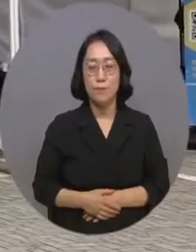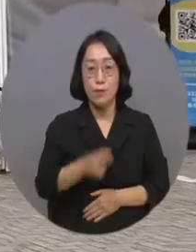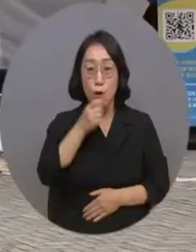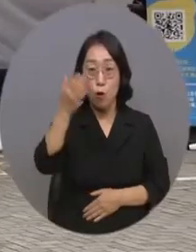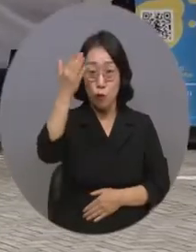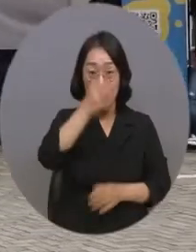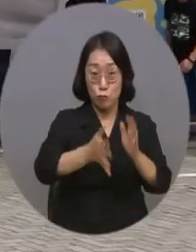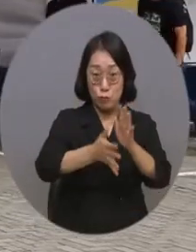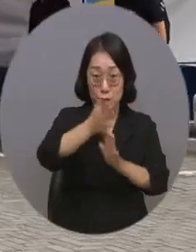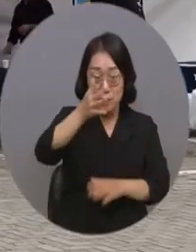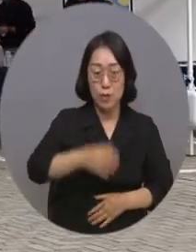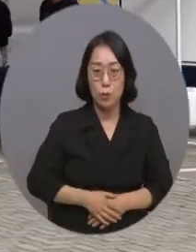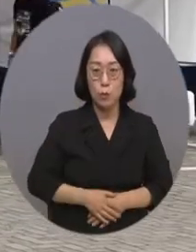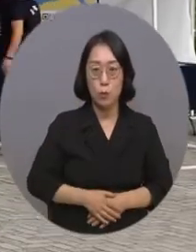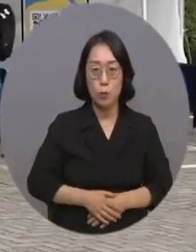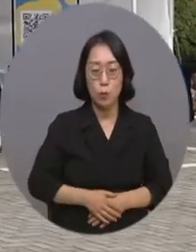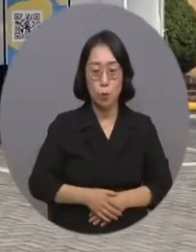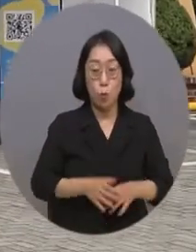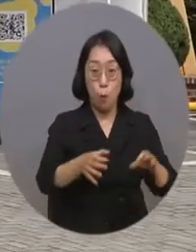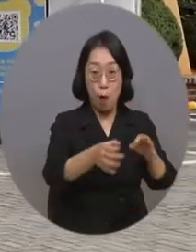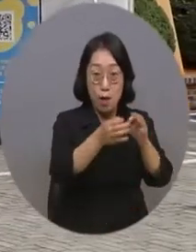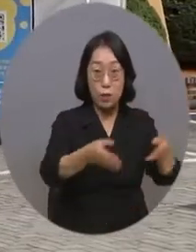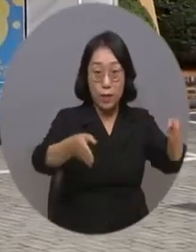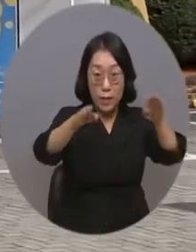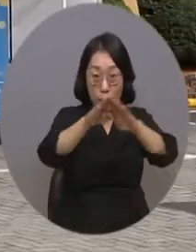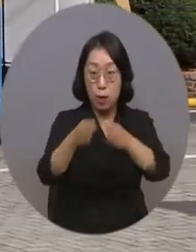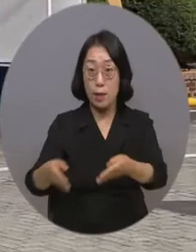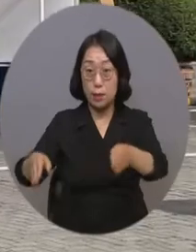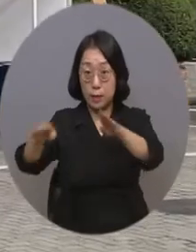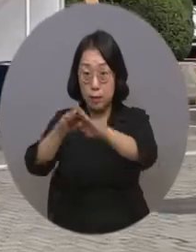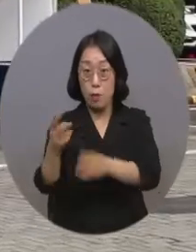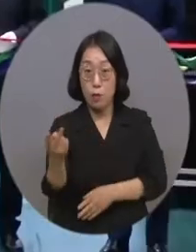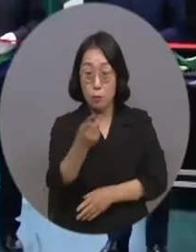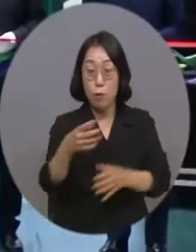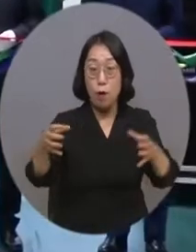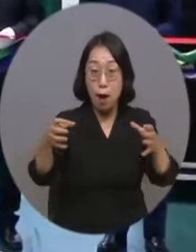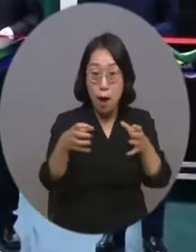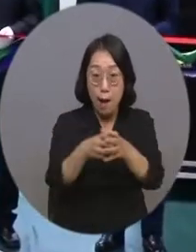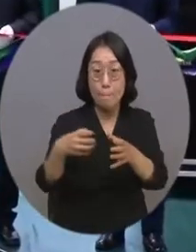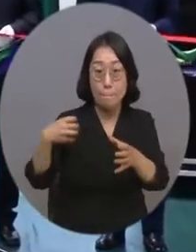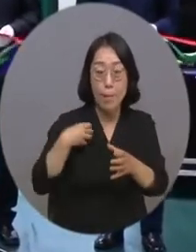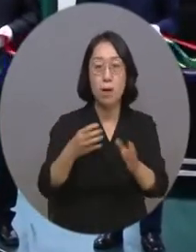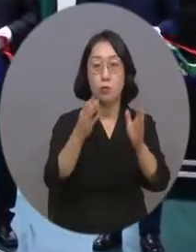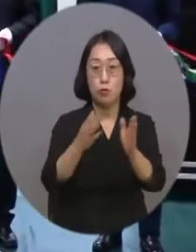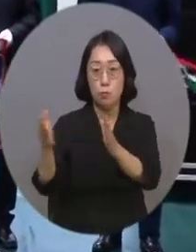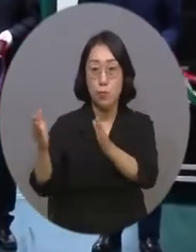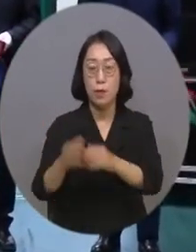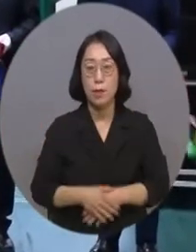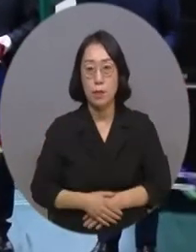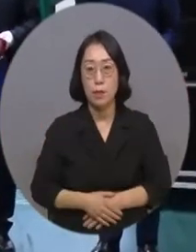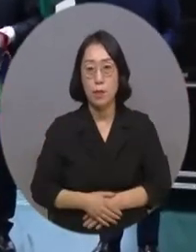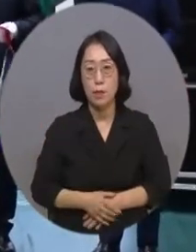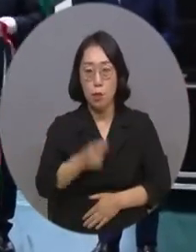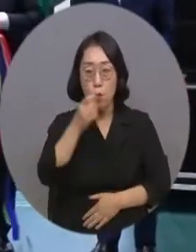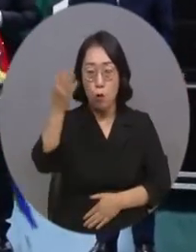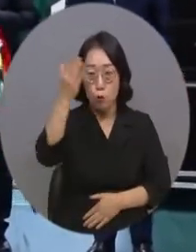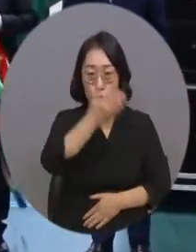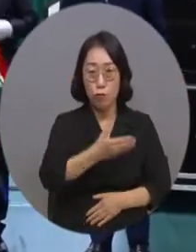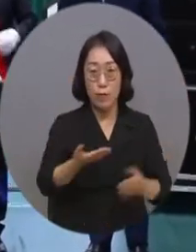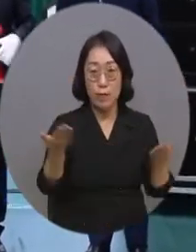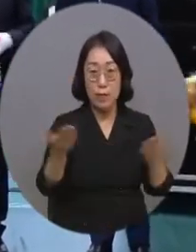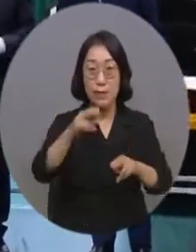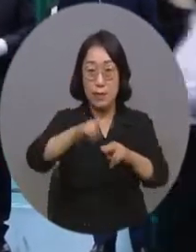여수시와 여수 상공회의소 그리고 한국산업단지공단이 주최한 2022년도 여수시 일자리